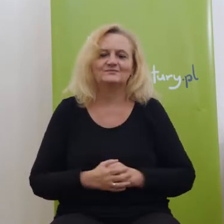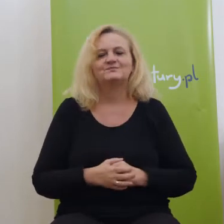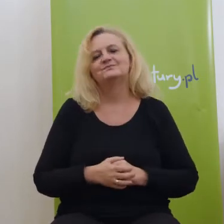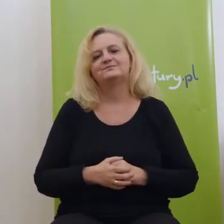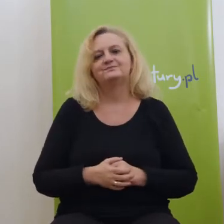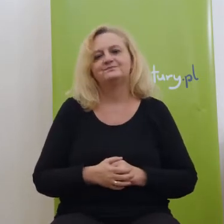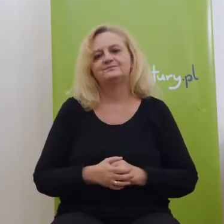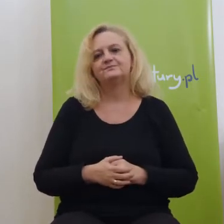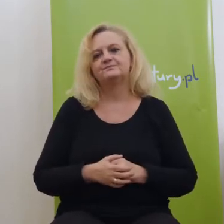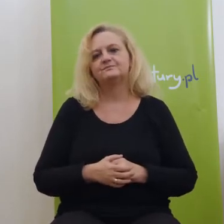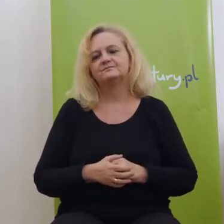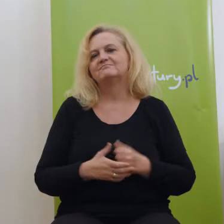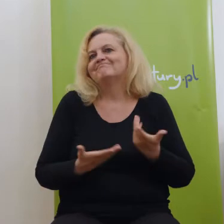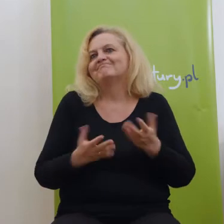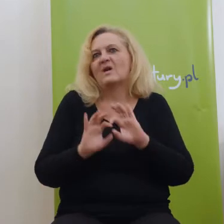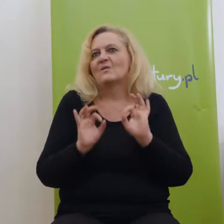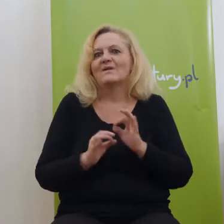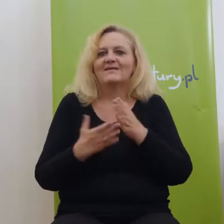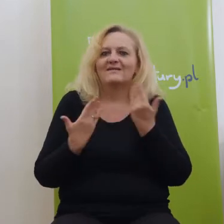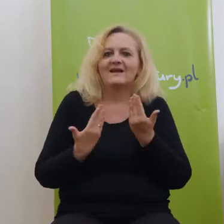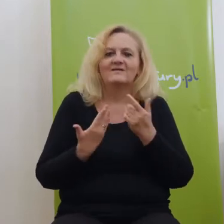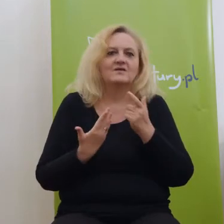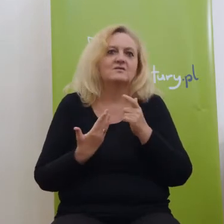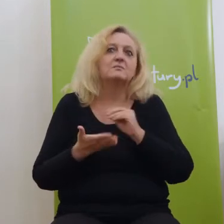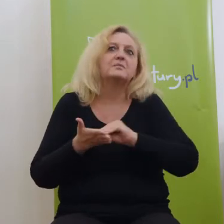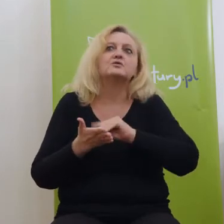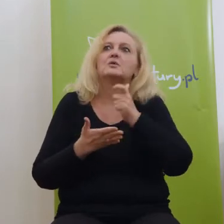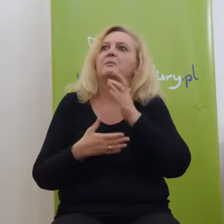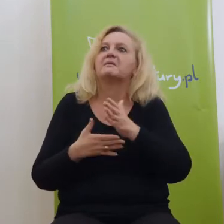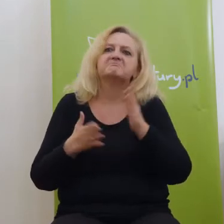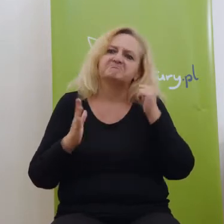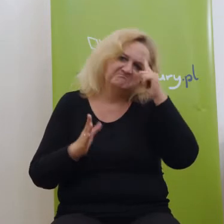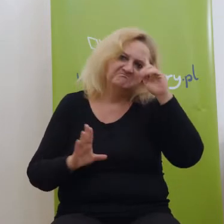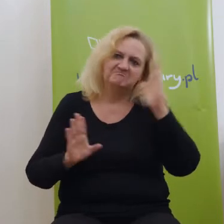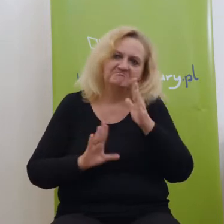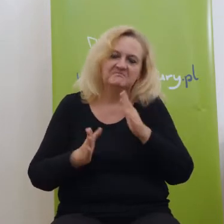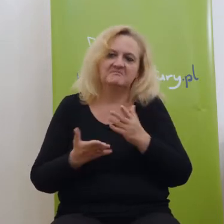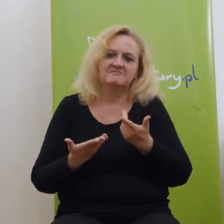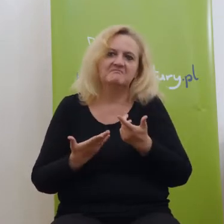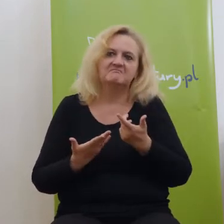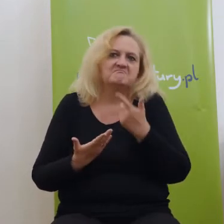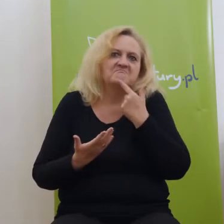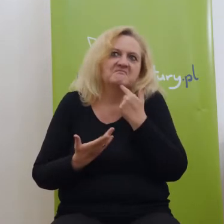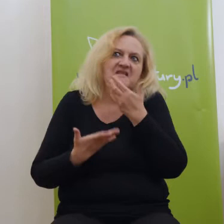I w ogóle nie wiem, co będę pisać. W bardzo niewielkim stopniu wiem.